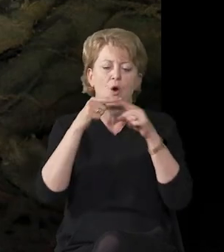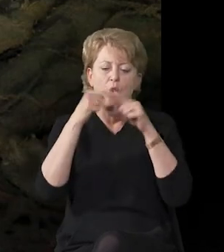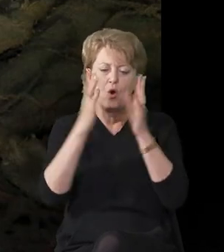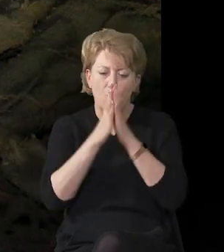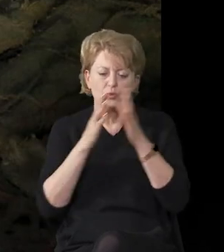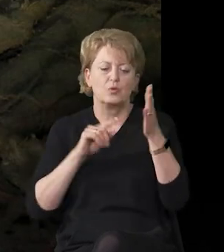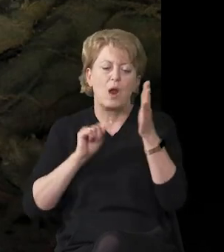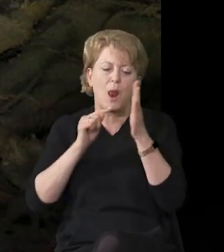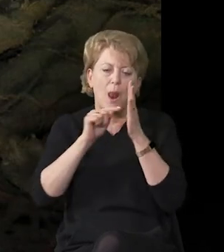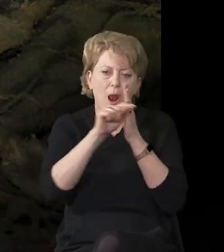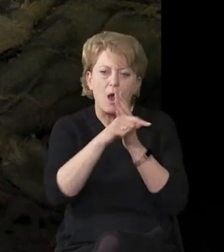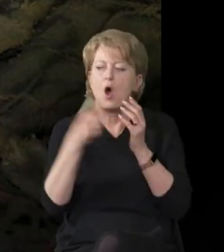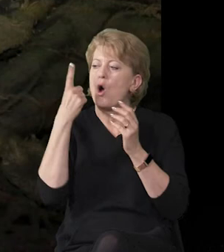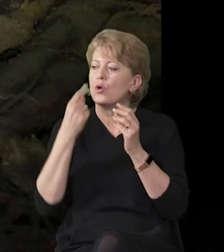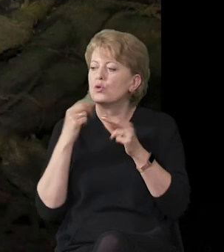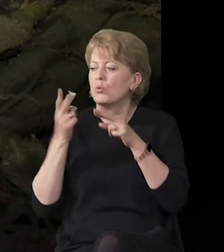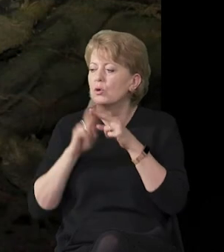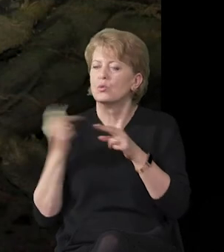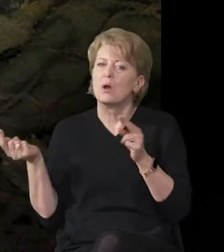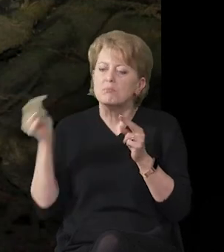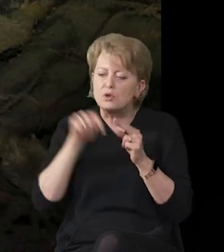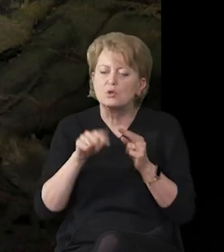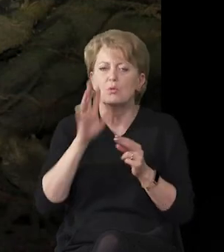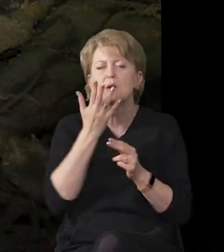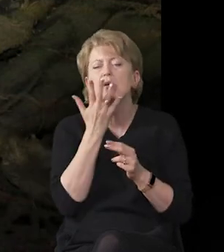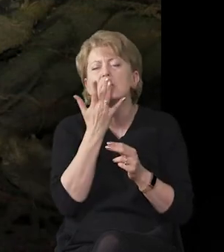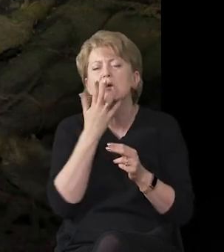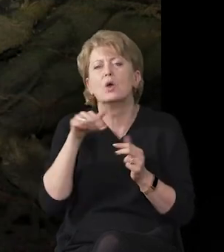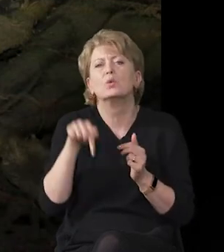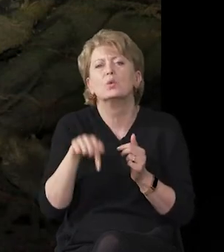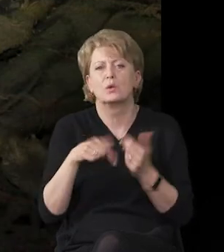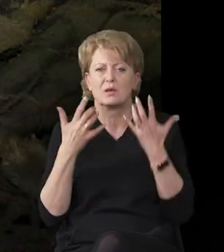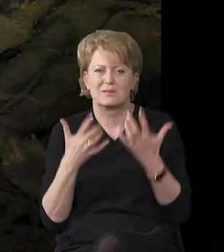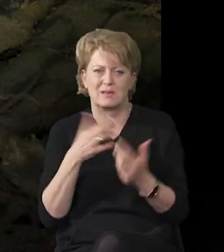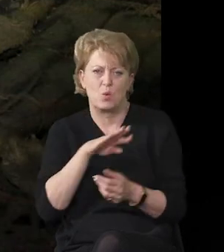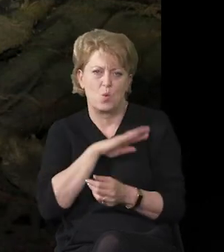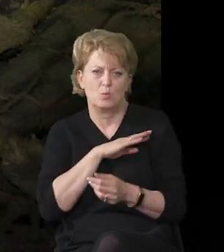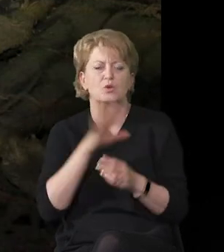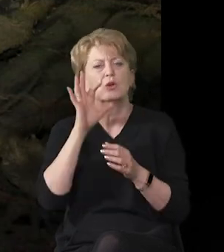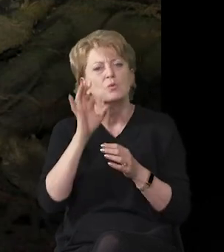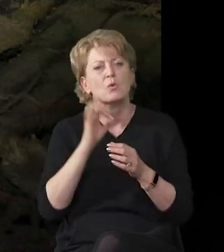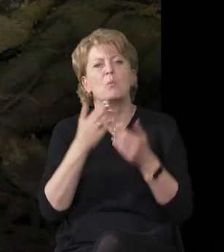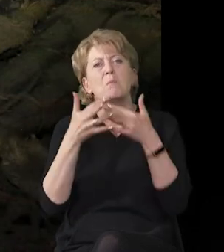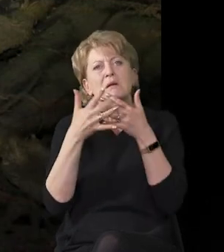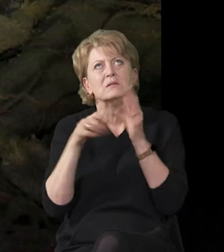po prostu przybyły umrzeć, bo bliżej mieli do zbawienia. To jest miejsce, które zupełnie jest nieoświetlone, tam nie